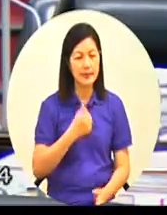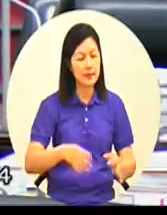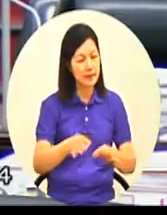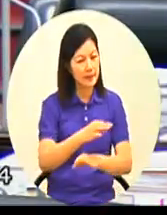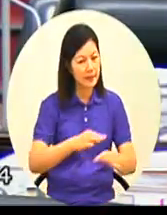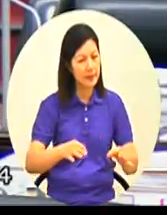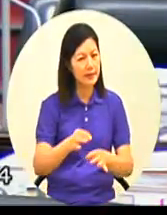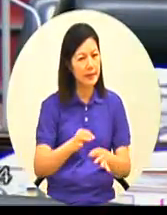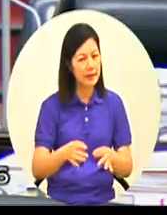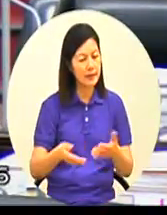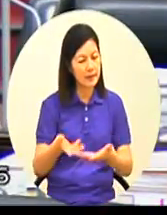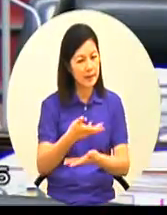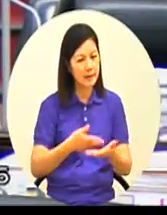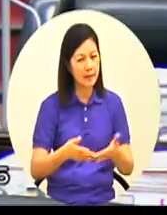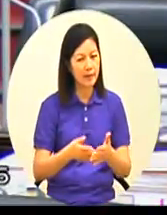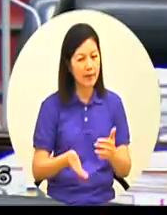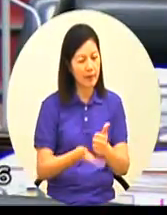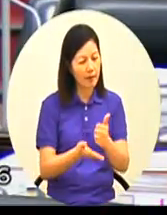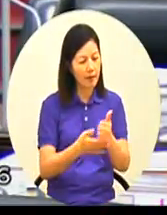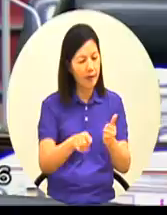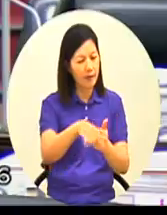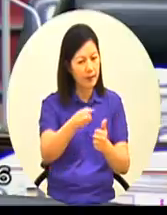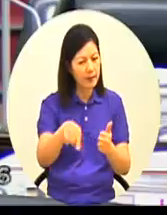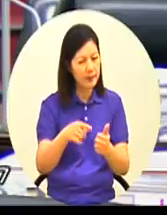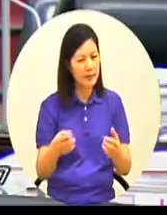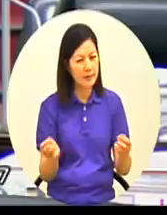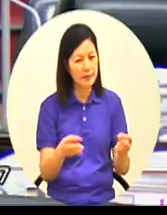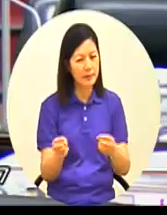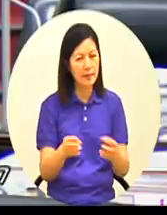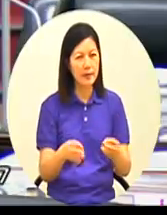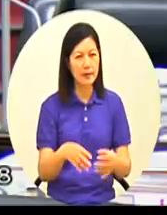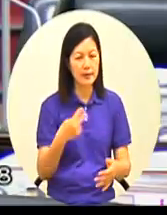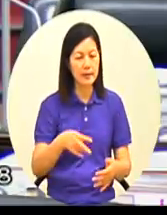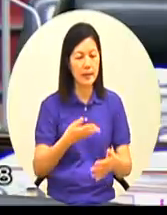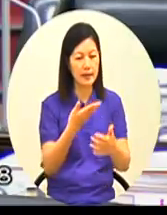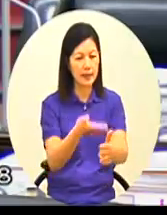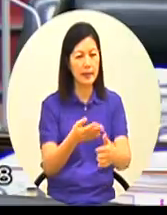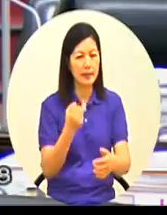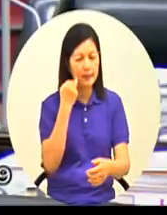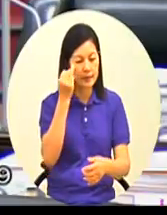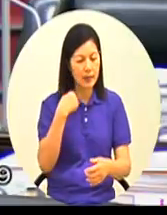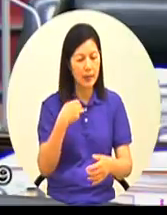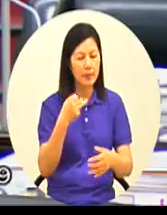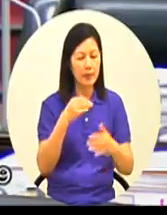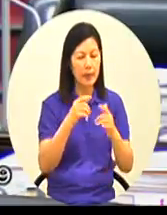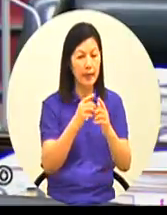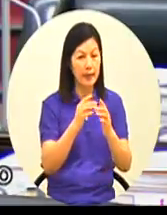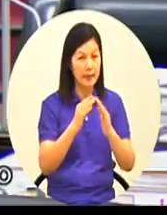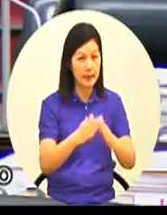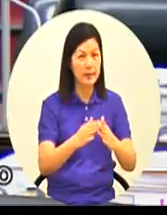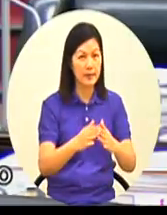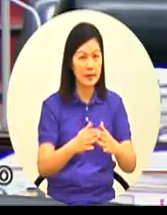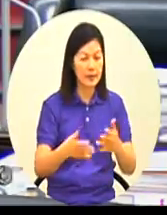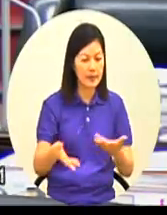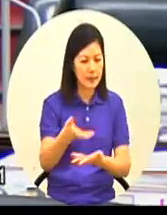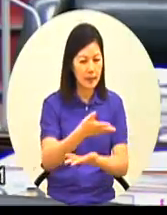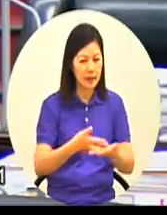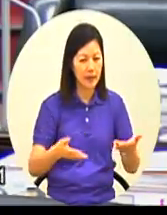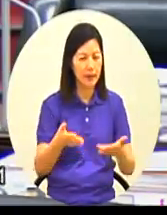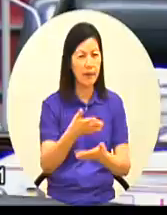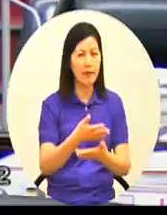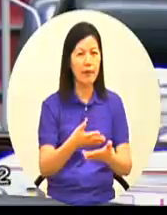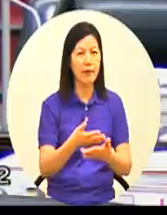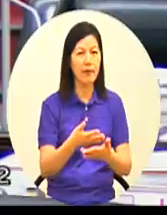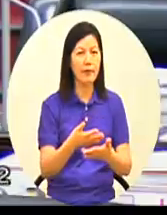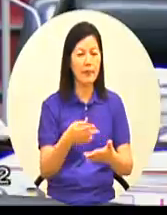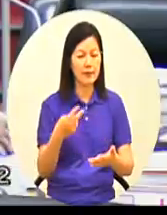真的鼓励你们可以来谈、来讨论看看，然后提供这些姐妹式交流的一个平台，也鼓励民间去，